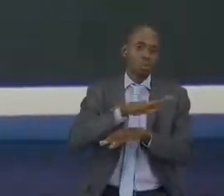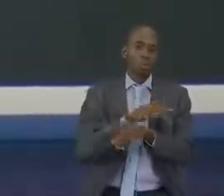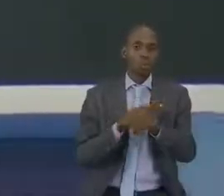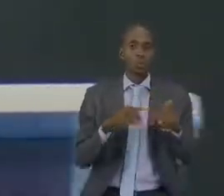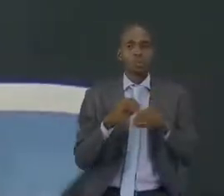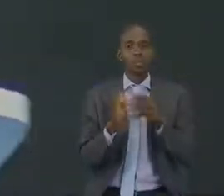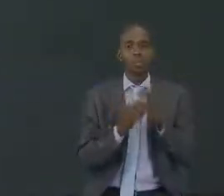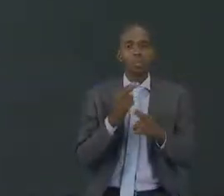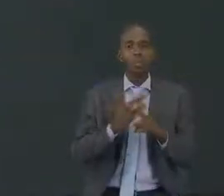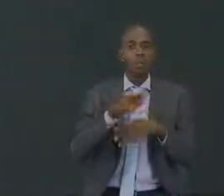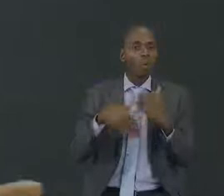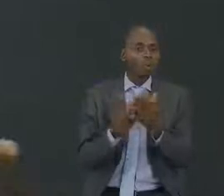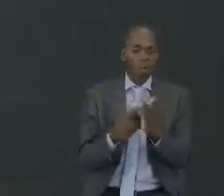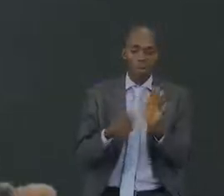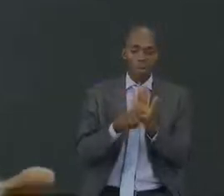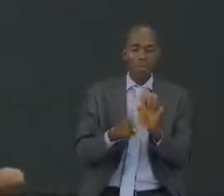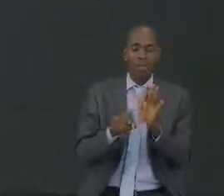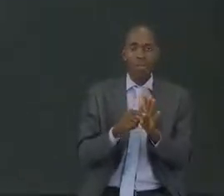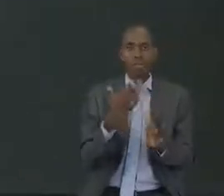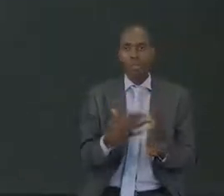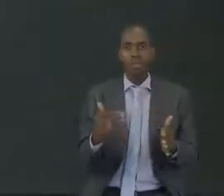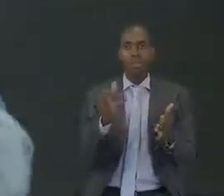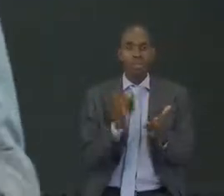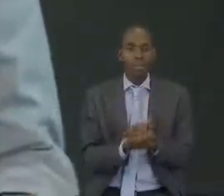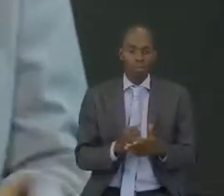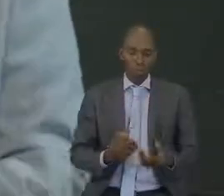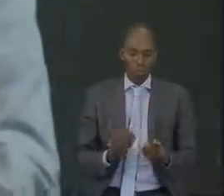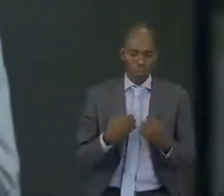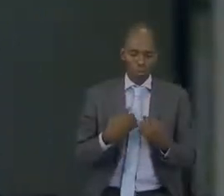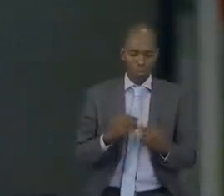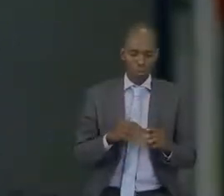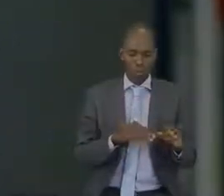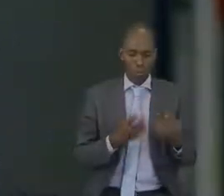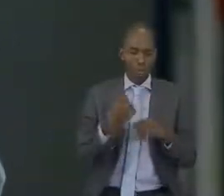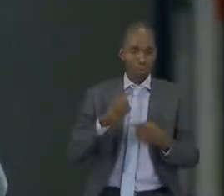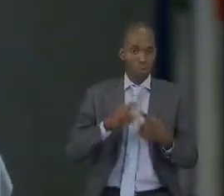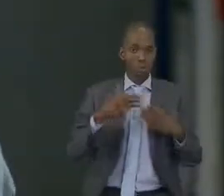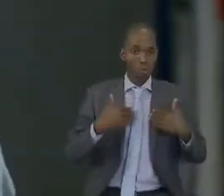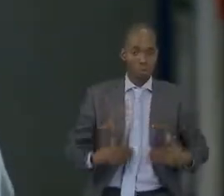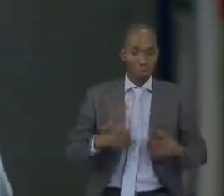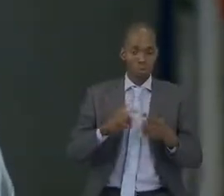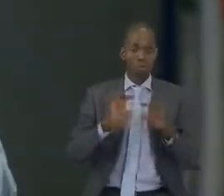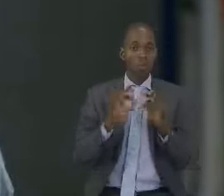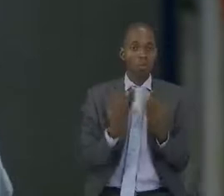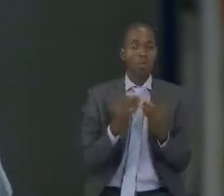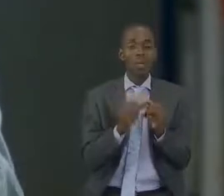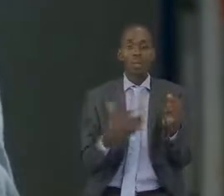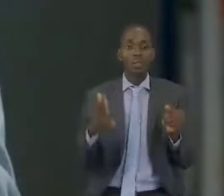choses négatives qui bougent dans ton corps, qui bougent dans ta famille, tout